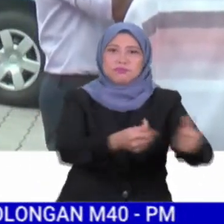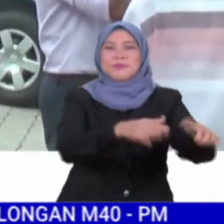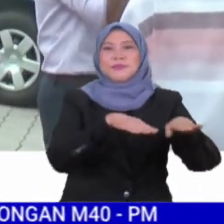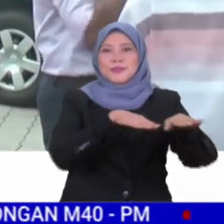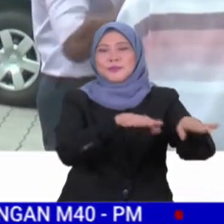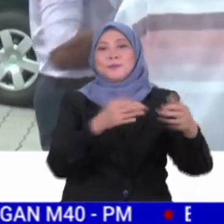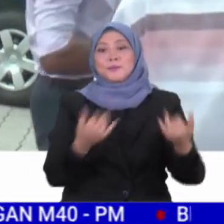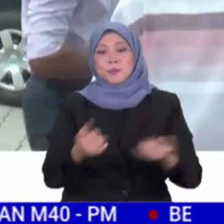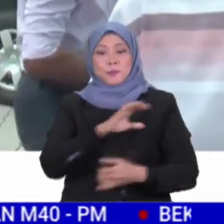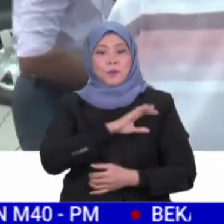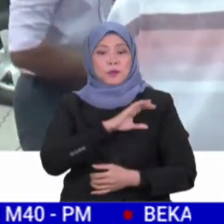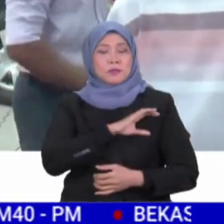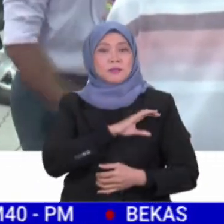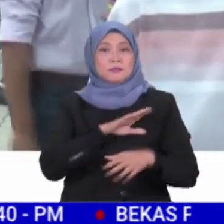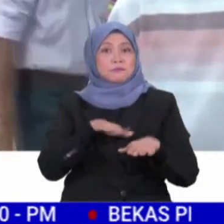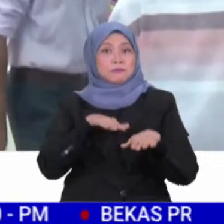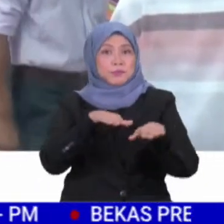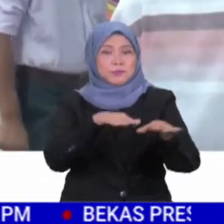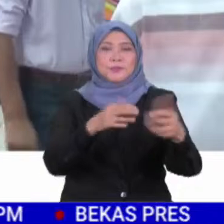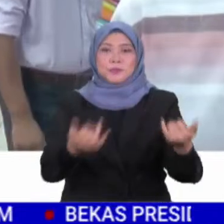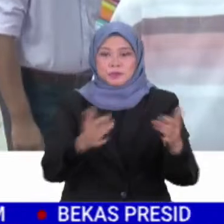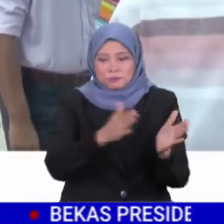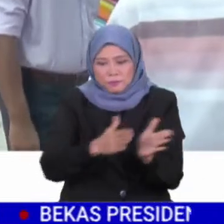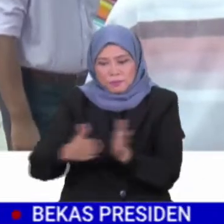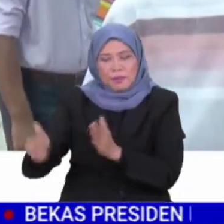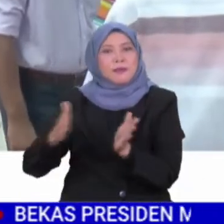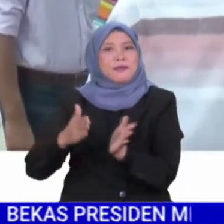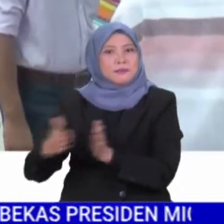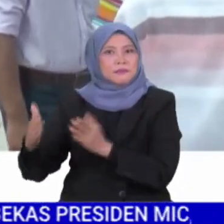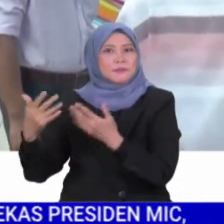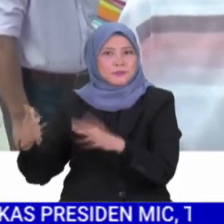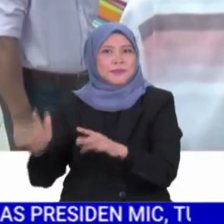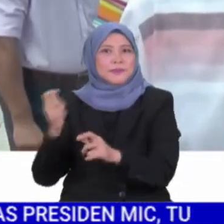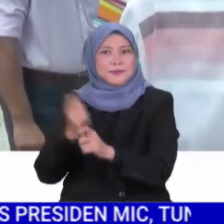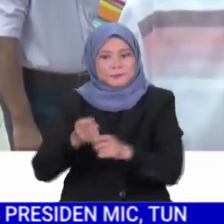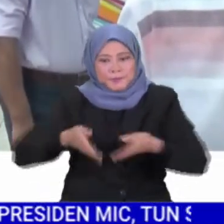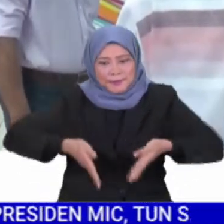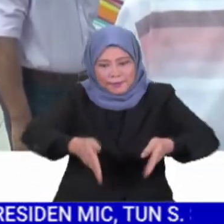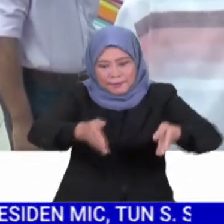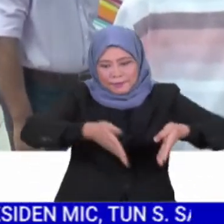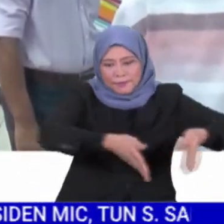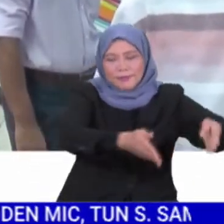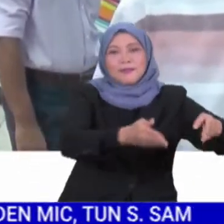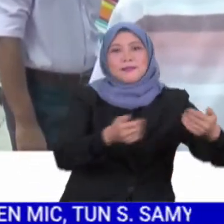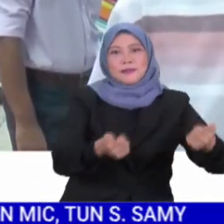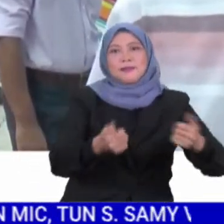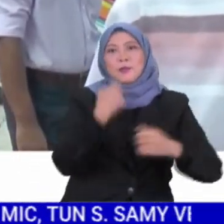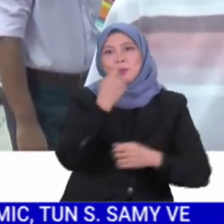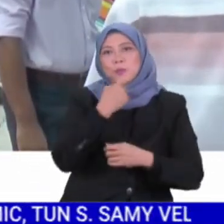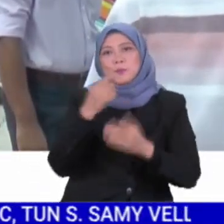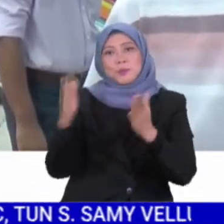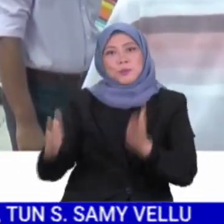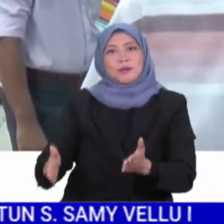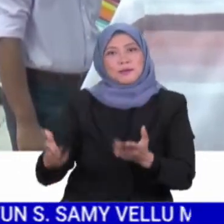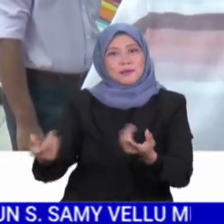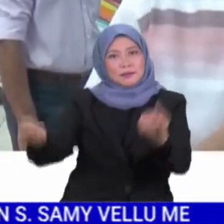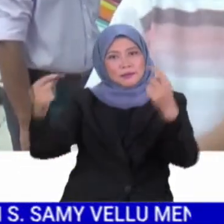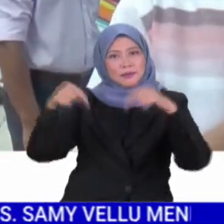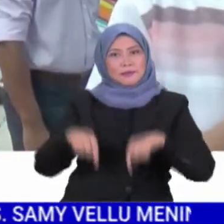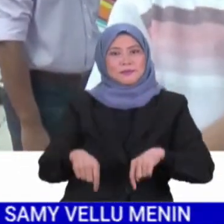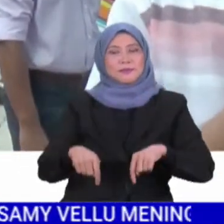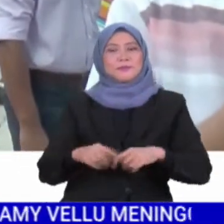bahagian trafik telah pun menyusun atur laluan-laluan yang telah pun ditetapkan kepada mereka yang ingin